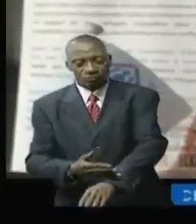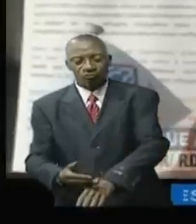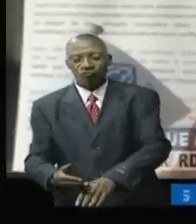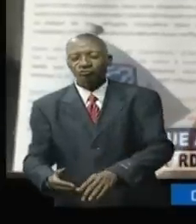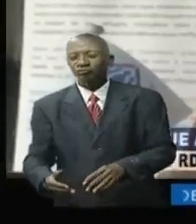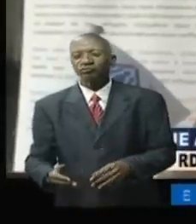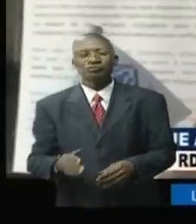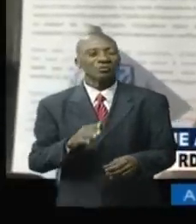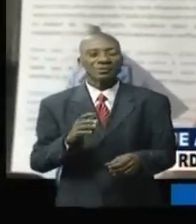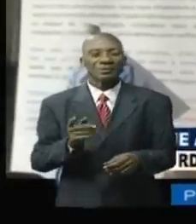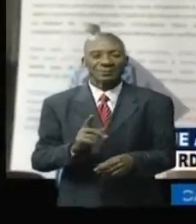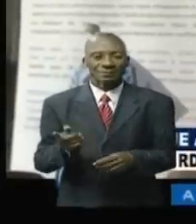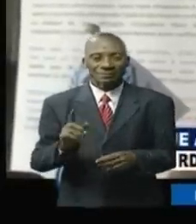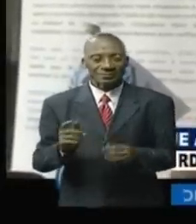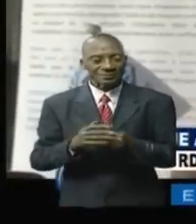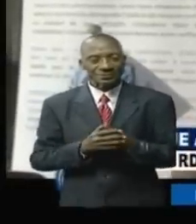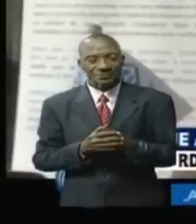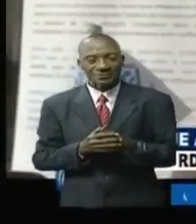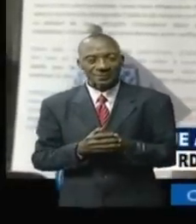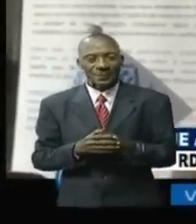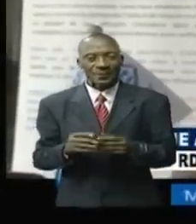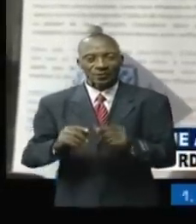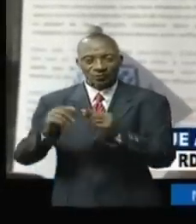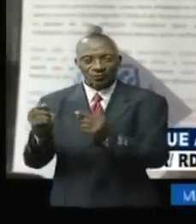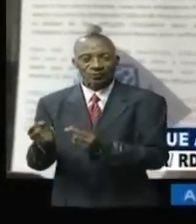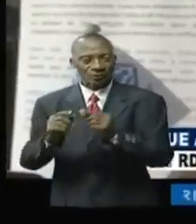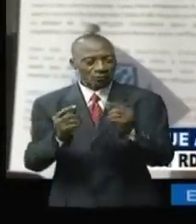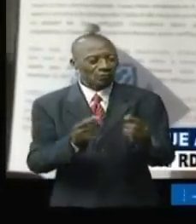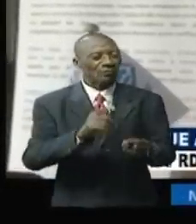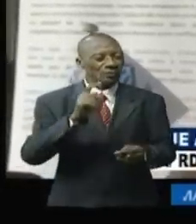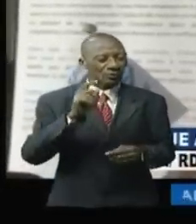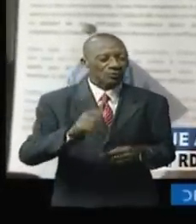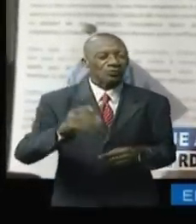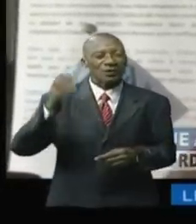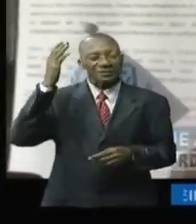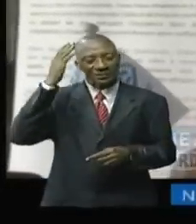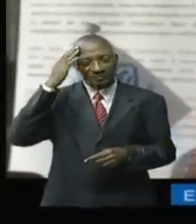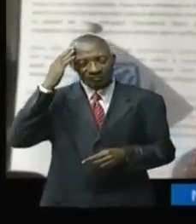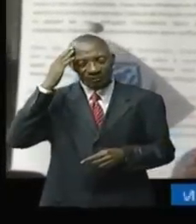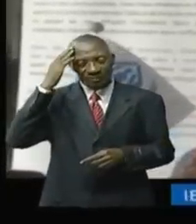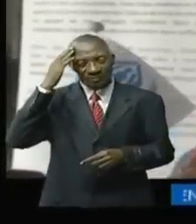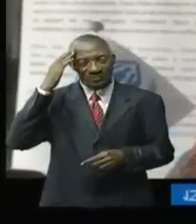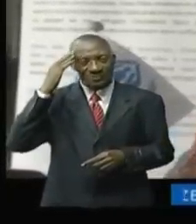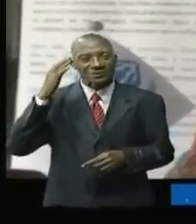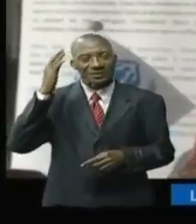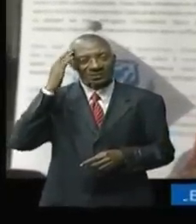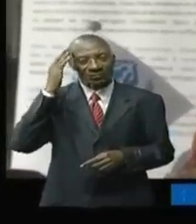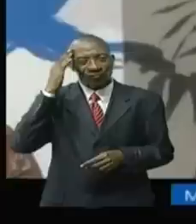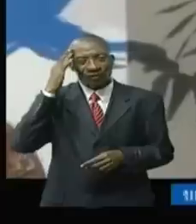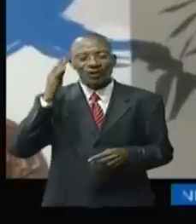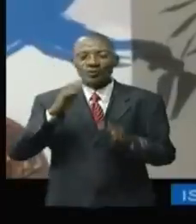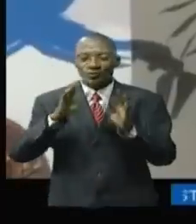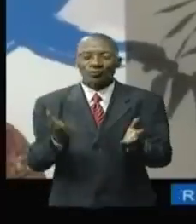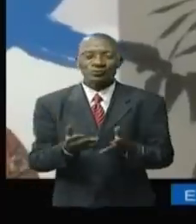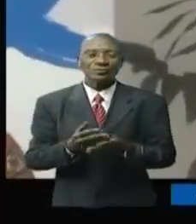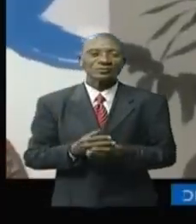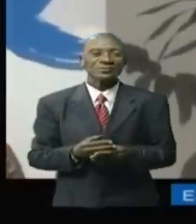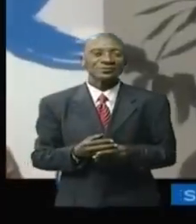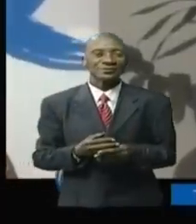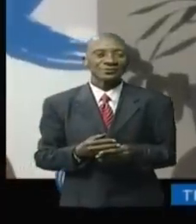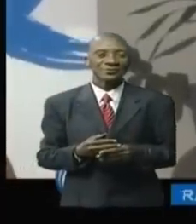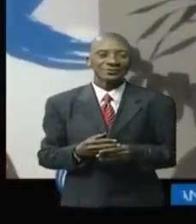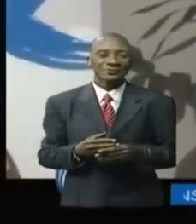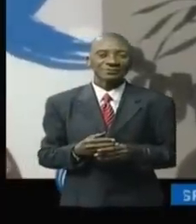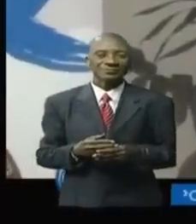dire que, véritablement, il va falloir que les canons, les armes se taisent. Au cours de cette